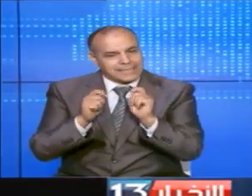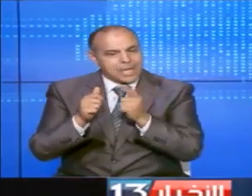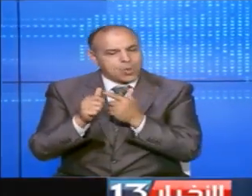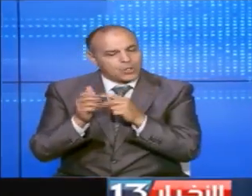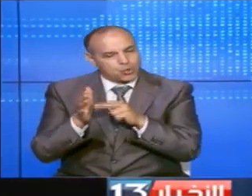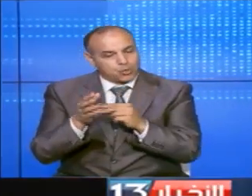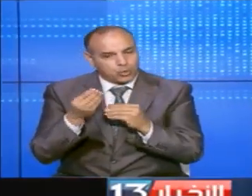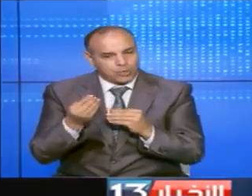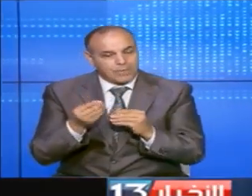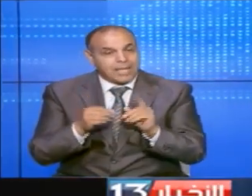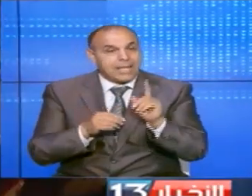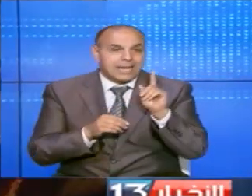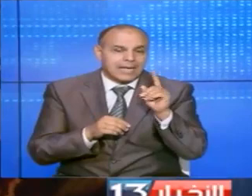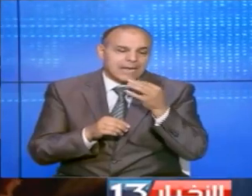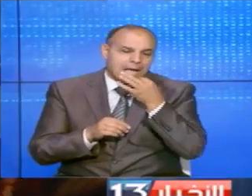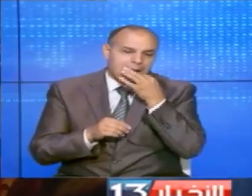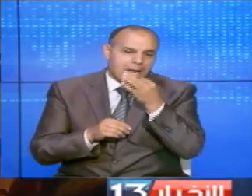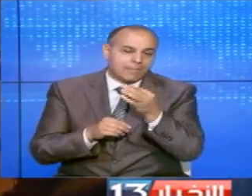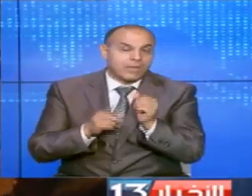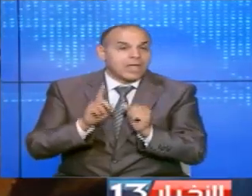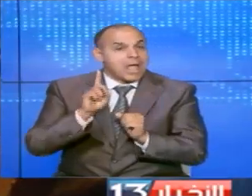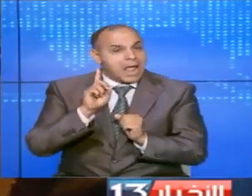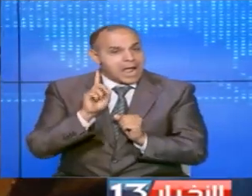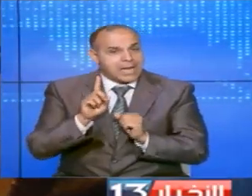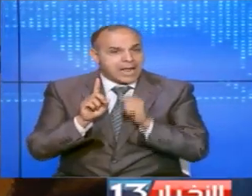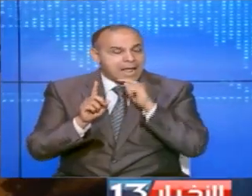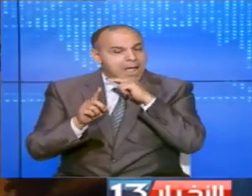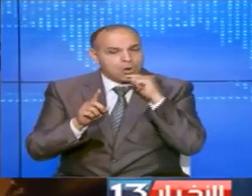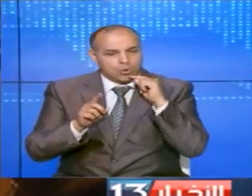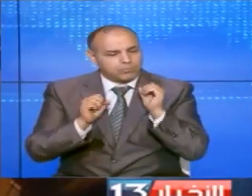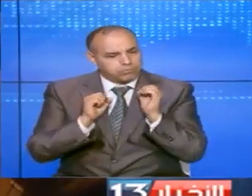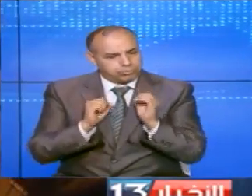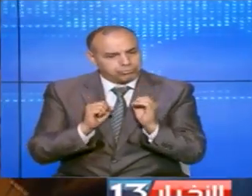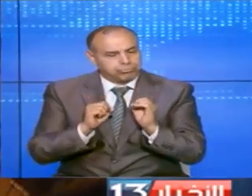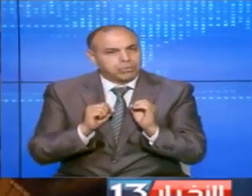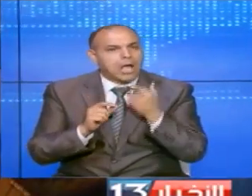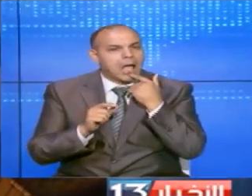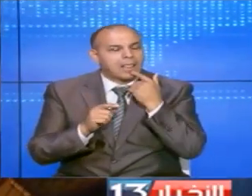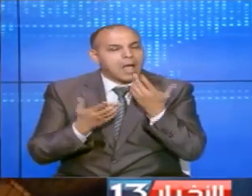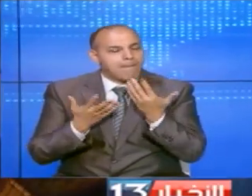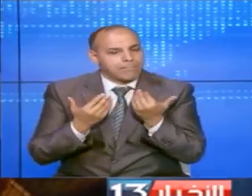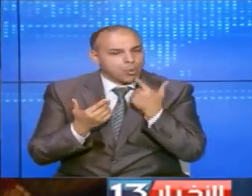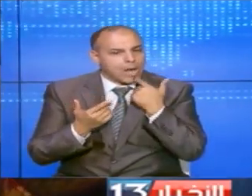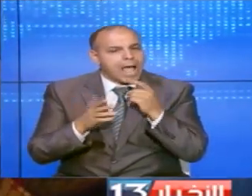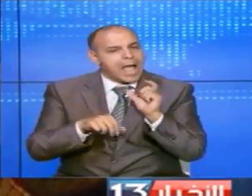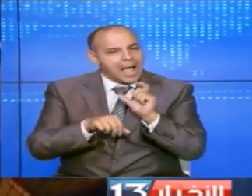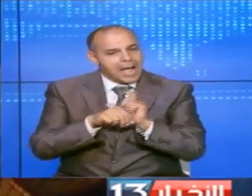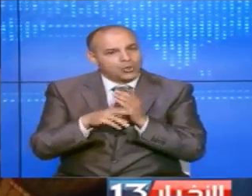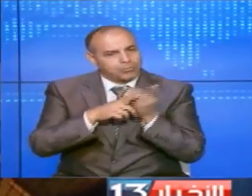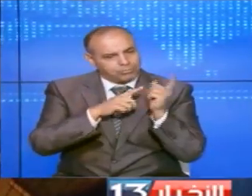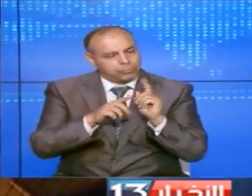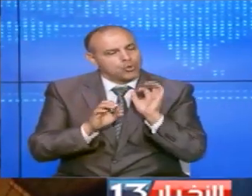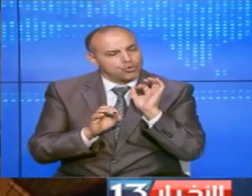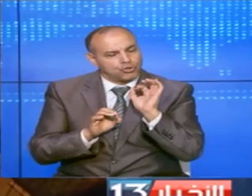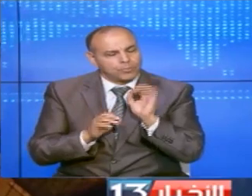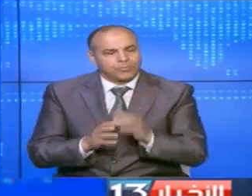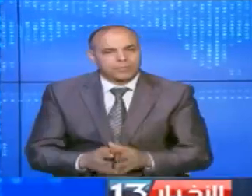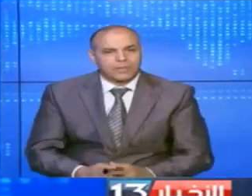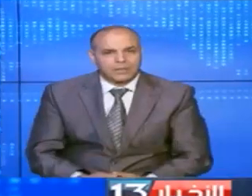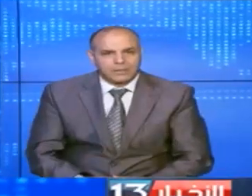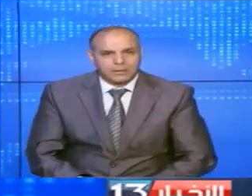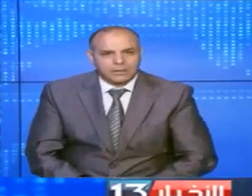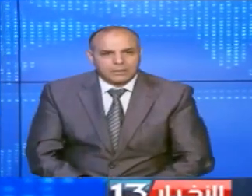سوريا لكنه قال في المقابل لا موسكو تحترم في الوقت نفسه حق تركيا في الدفاع عن النفس